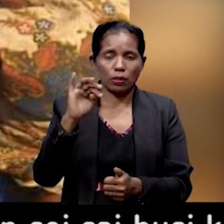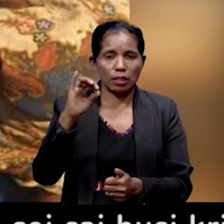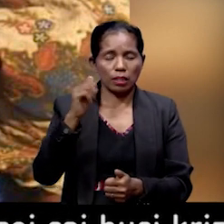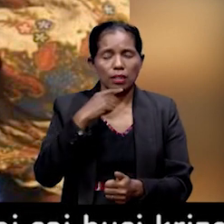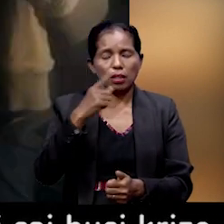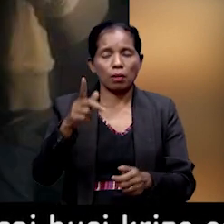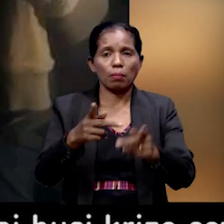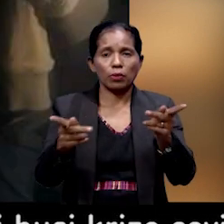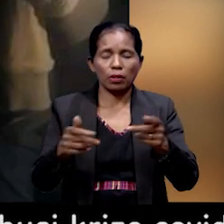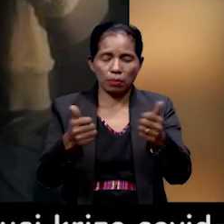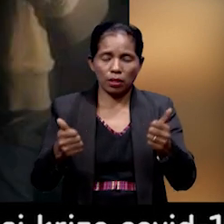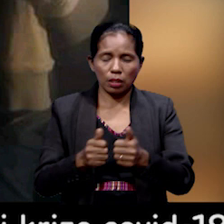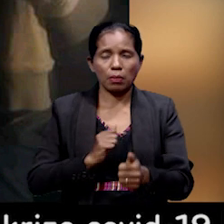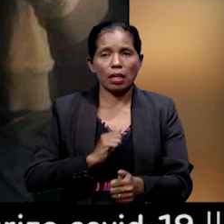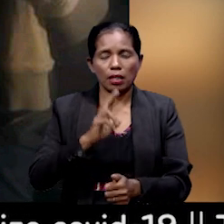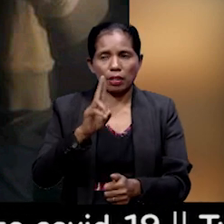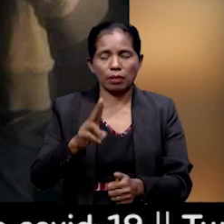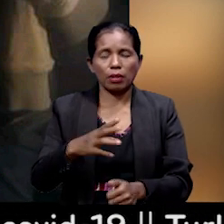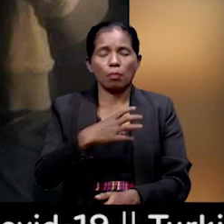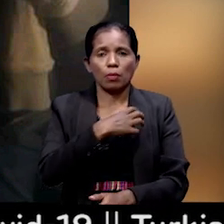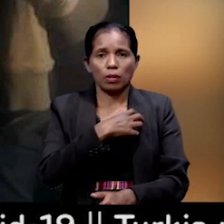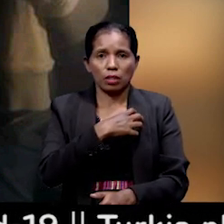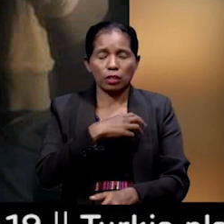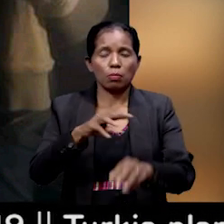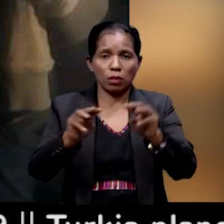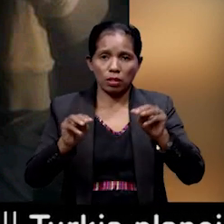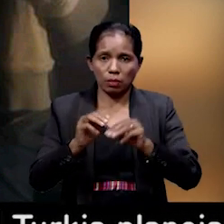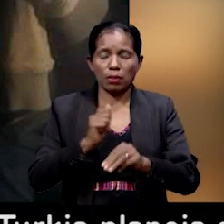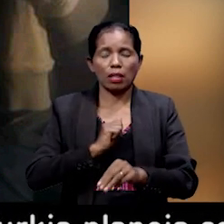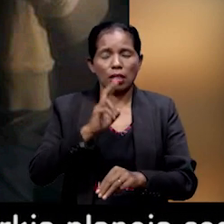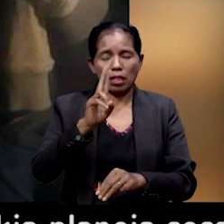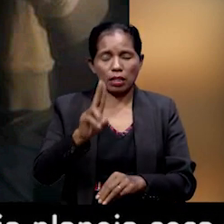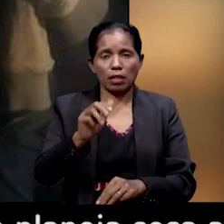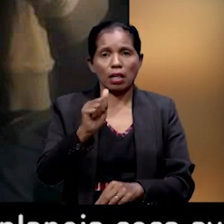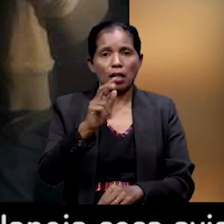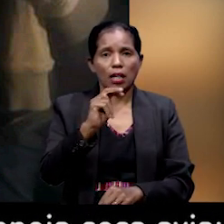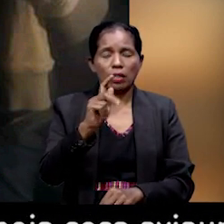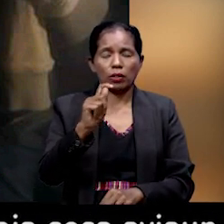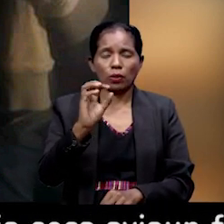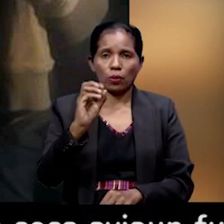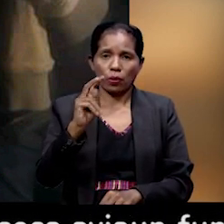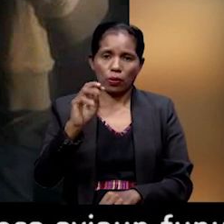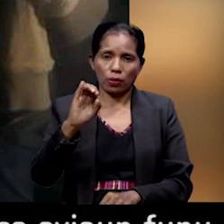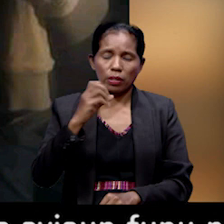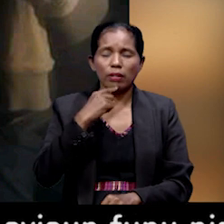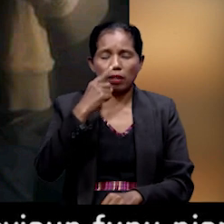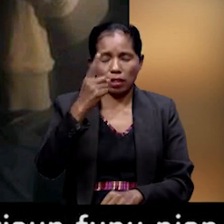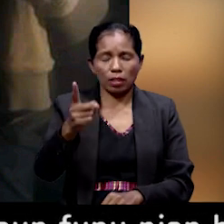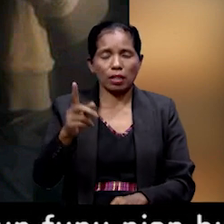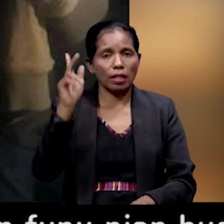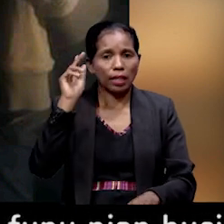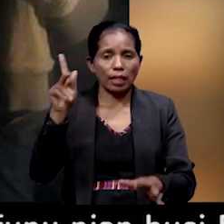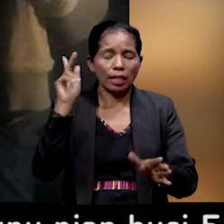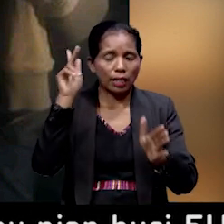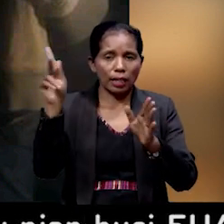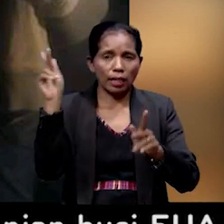administrativo Ileu Vila. Segundo komandante pentel munisipio Ileu superintendente asistente Antonio Suarez Ateten, hafuen kaju misidu ne